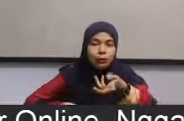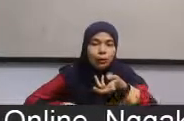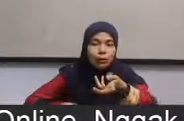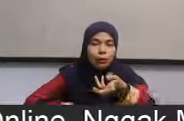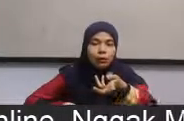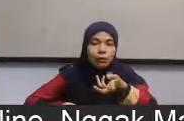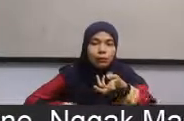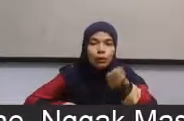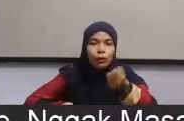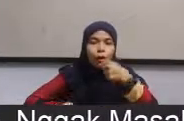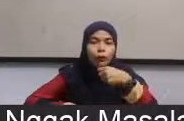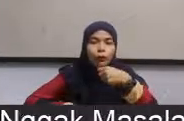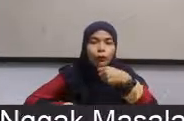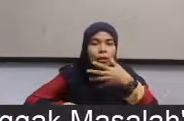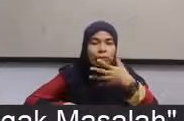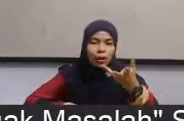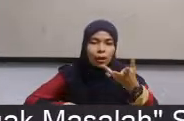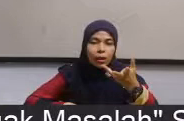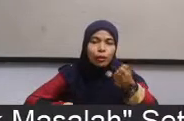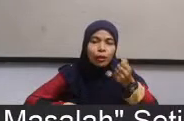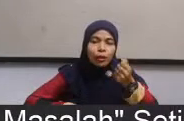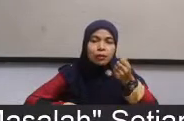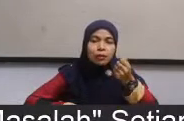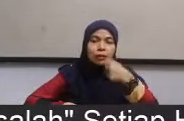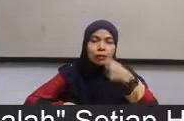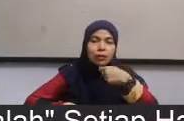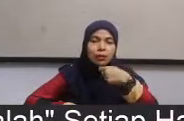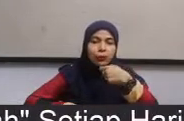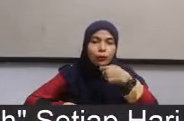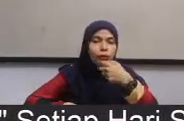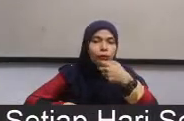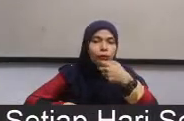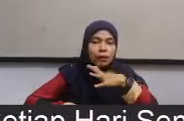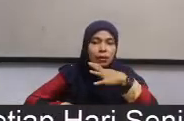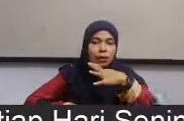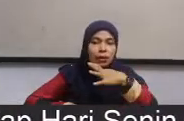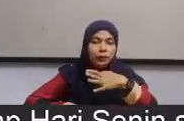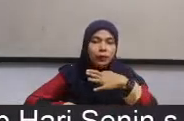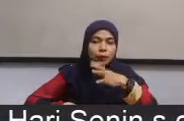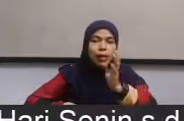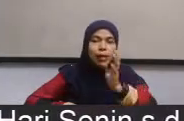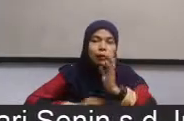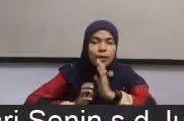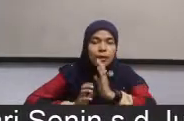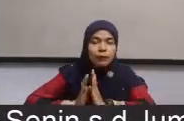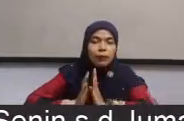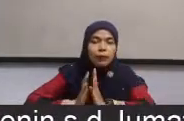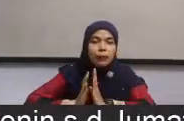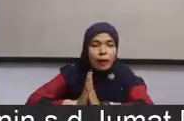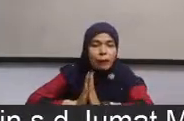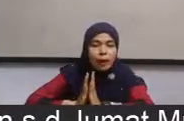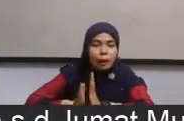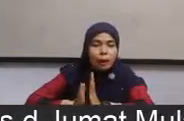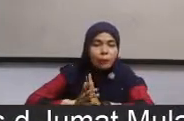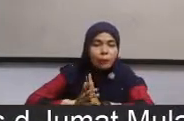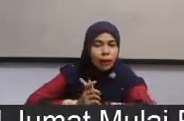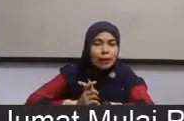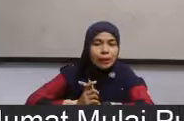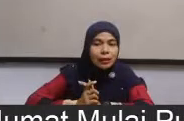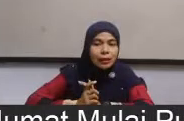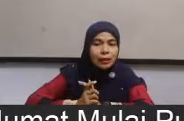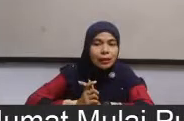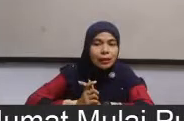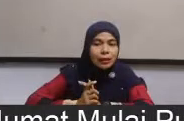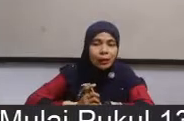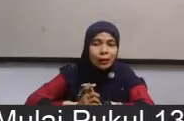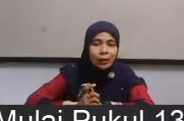juga Oh iya mau lagi trend budaya asing jadi kita boleh nggak kita nggak seperti itu kita harus selektif mana yang baik boleh